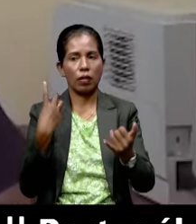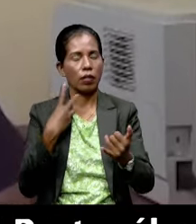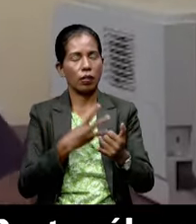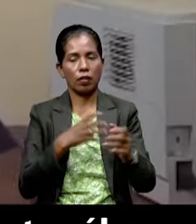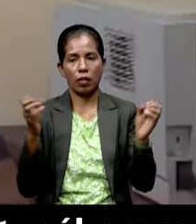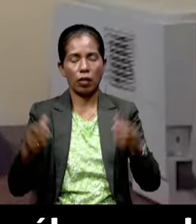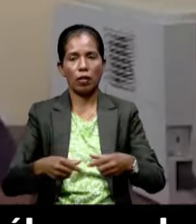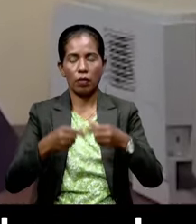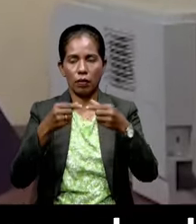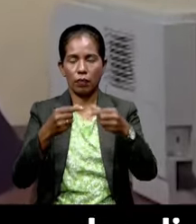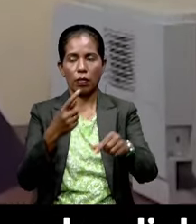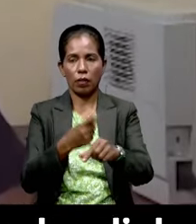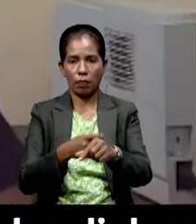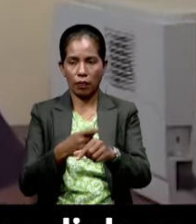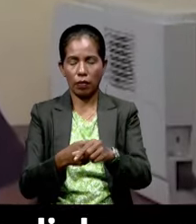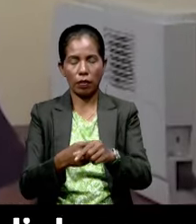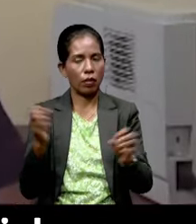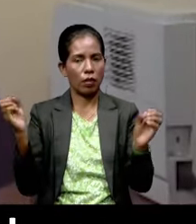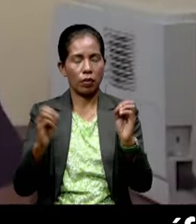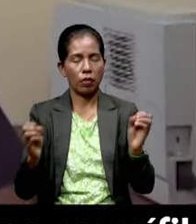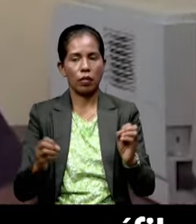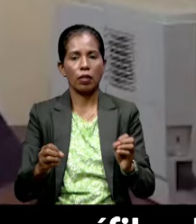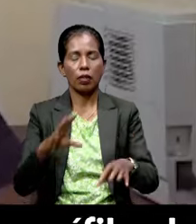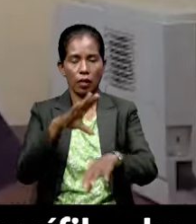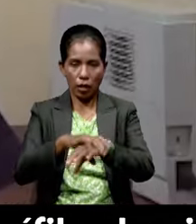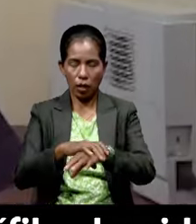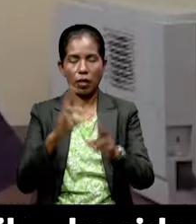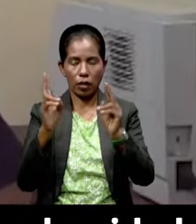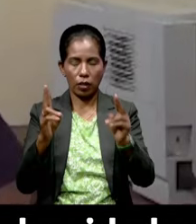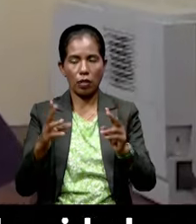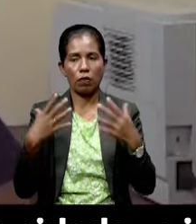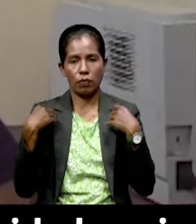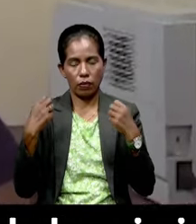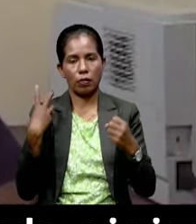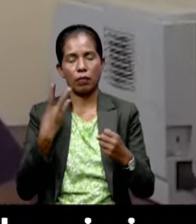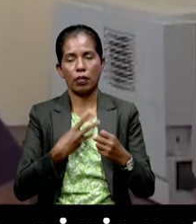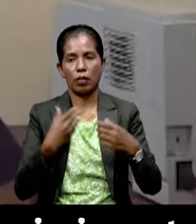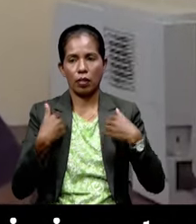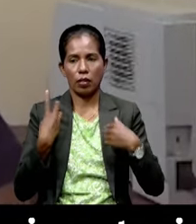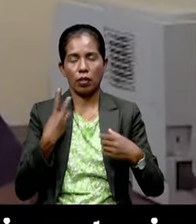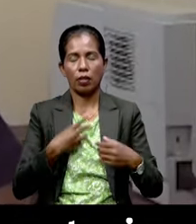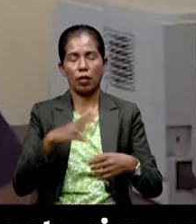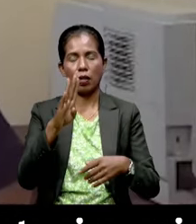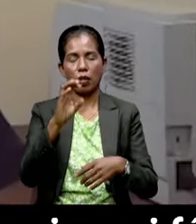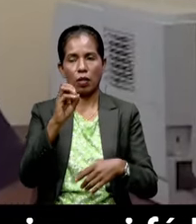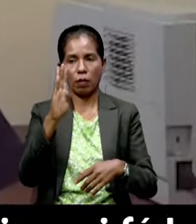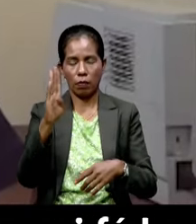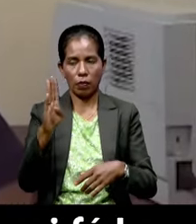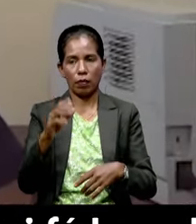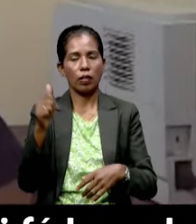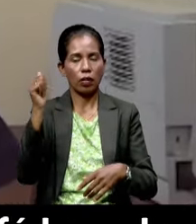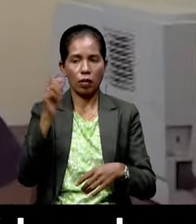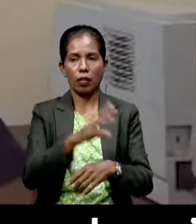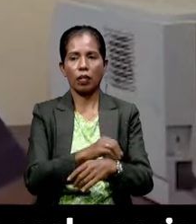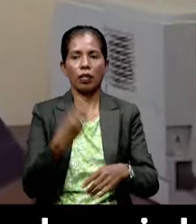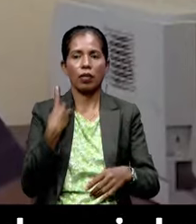toleran. Ita biju baik la toleran itu sila tua ho force dia itu ya. Tapi dia nih ya bob nomor si dia ya kutu kelihatan